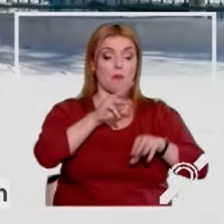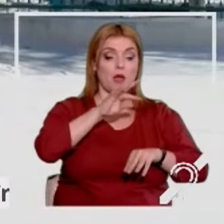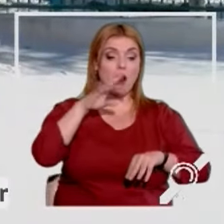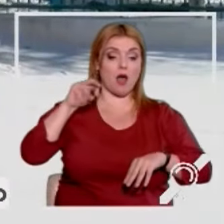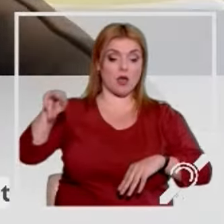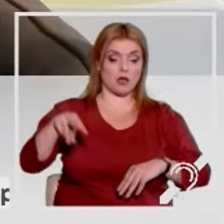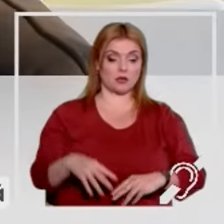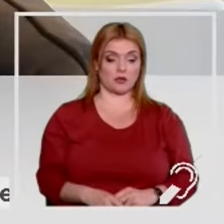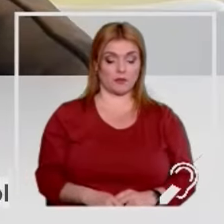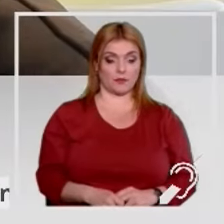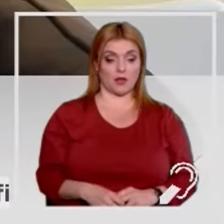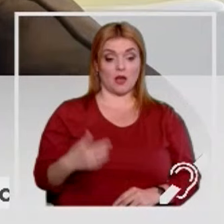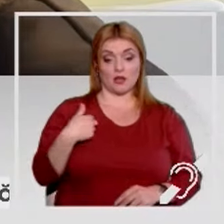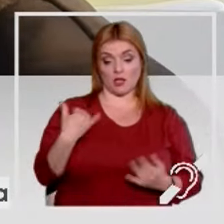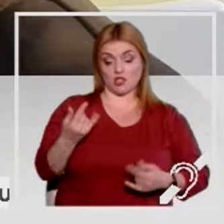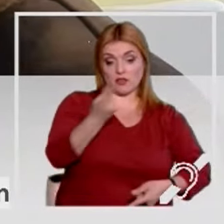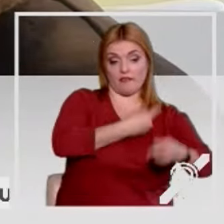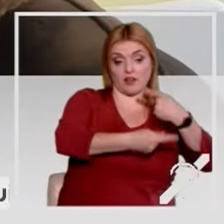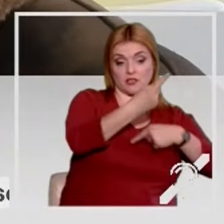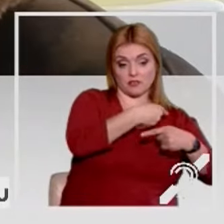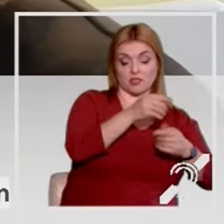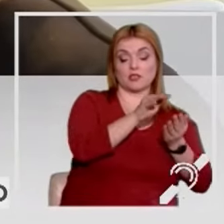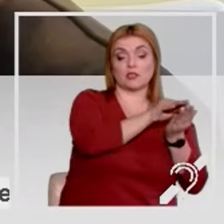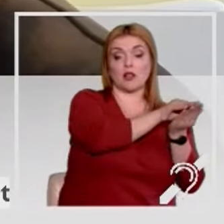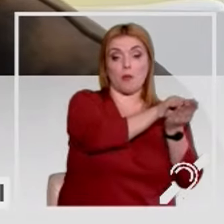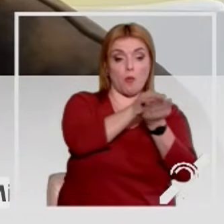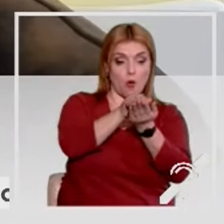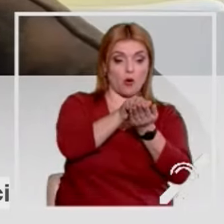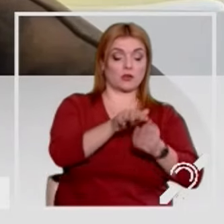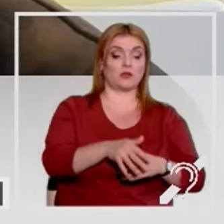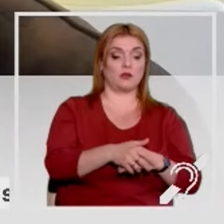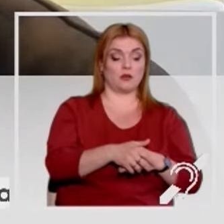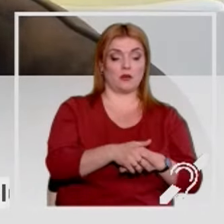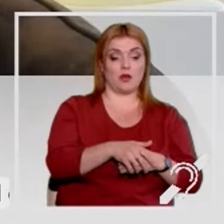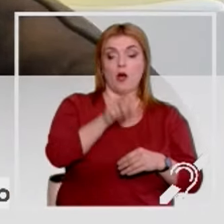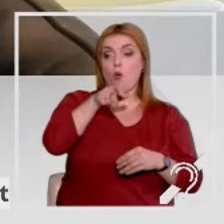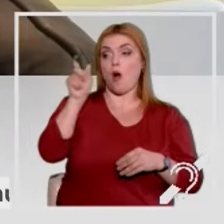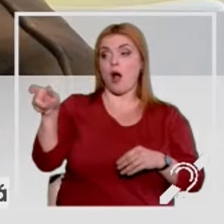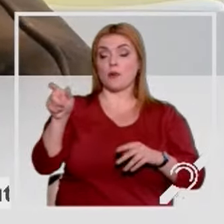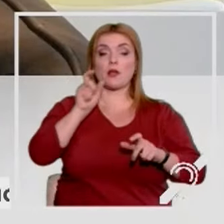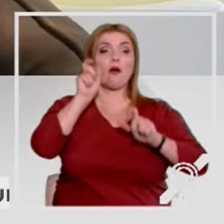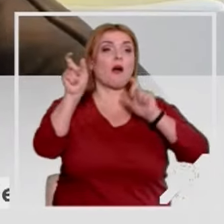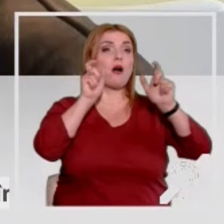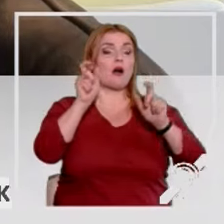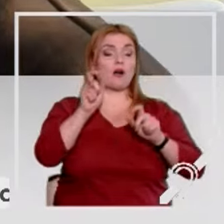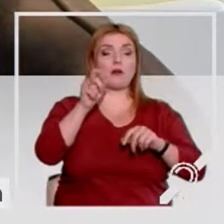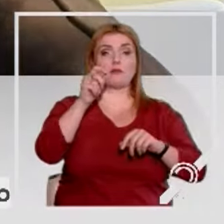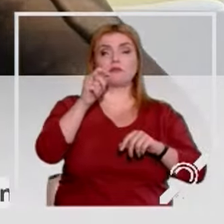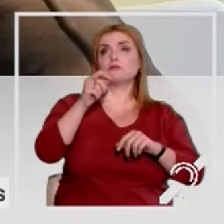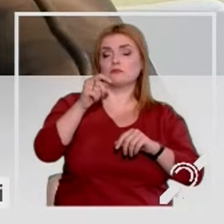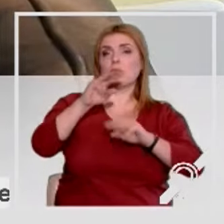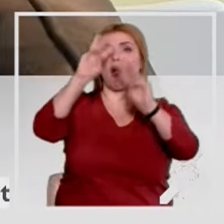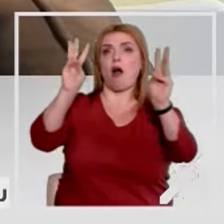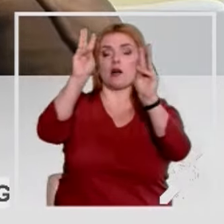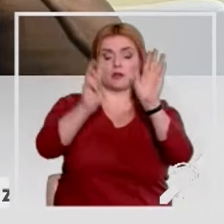Soroca. Noi venim de la mort. Cu mortul venim și am ajuns aici drept și lumea strigă, ia că arde în biserică. Dar și